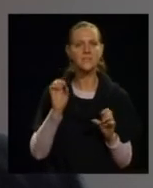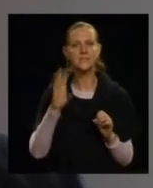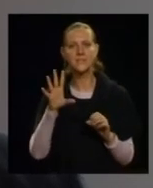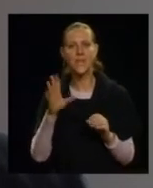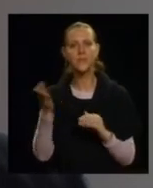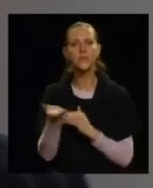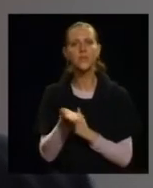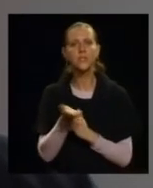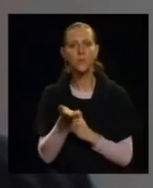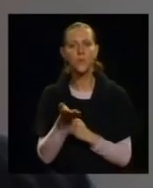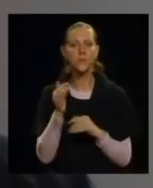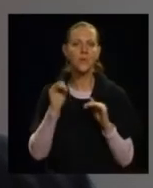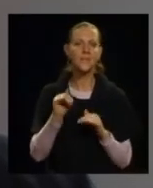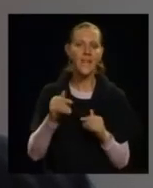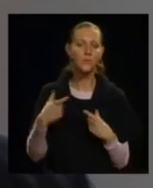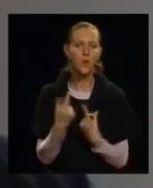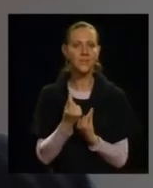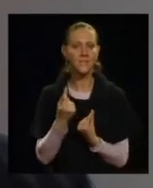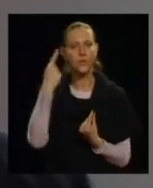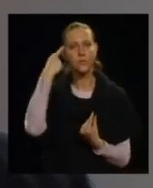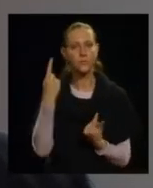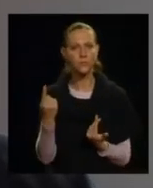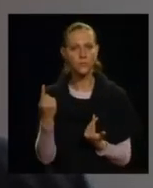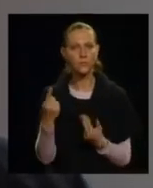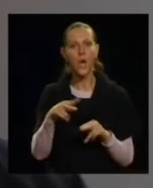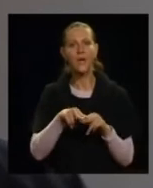10-15 szponzor támogatásával tudjuk